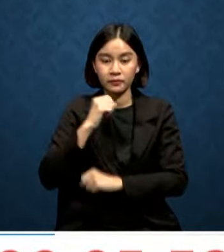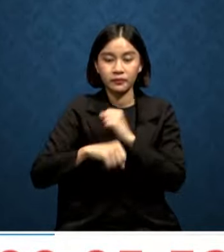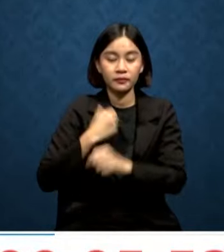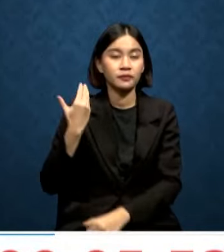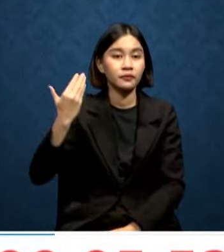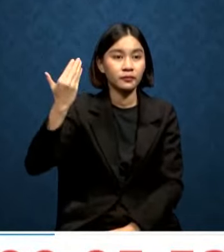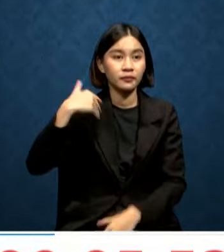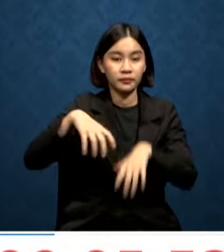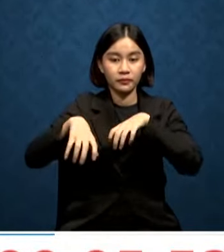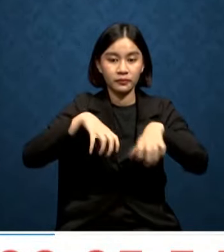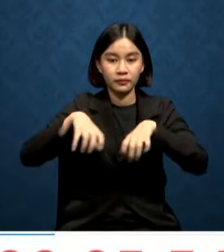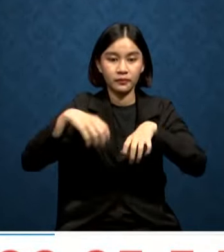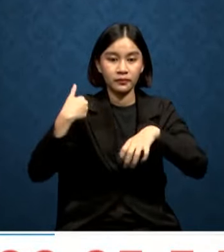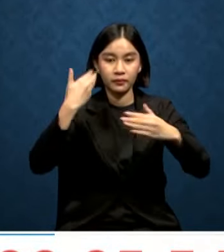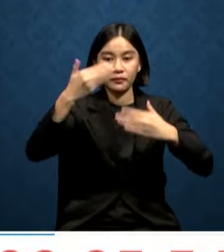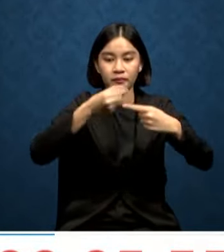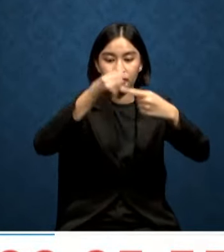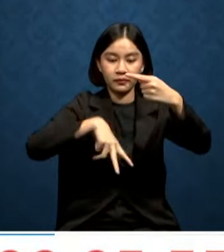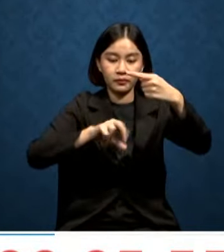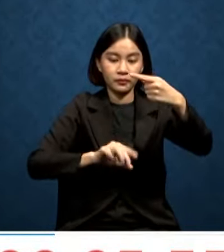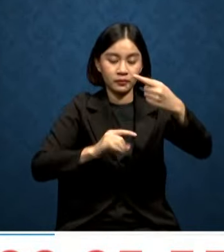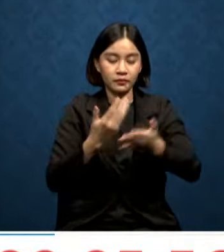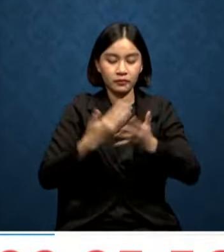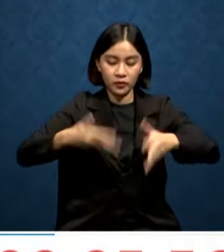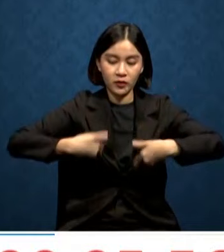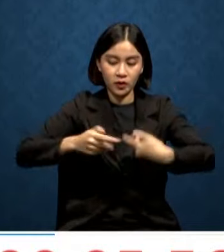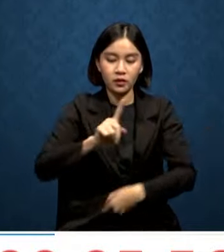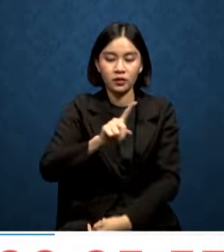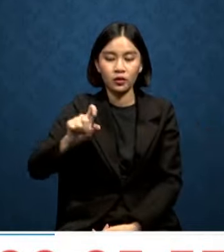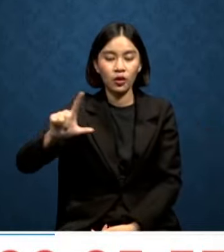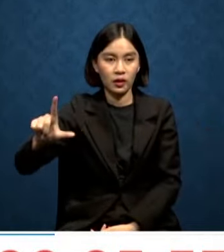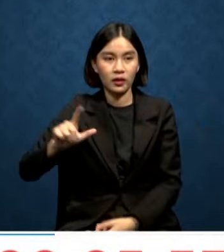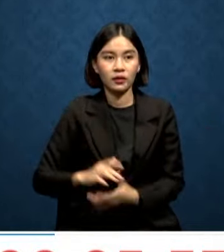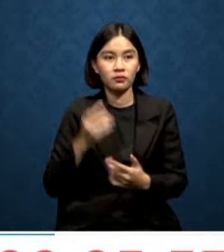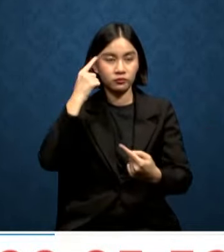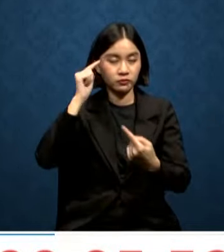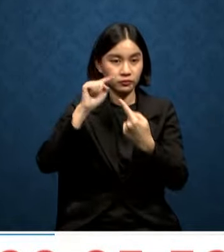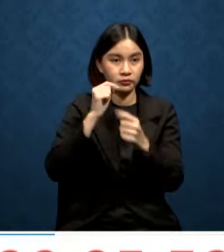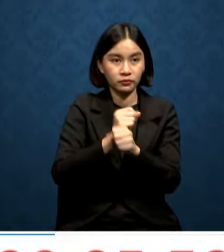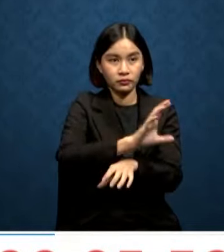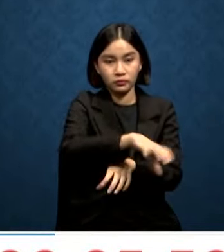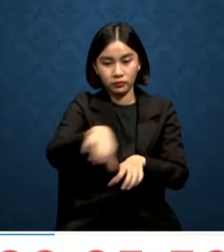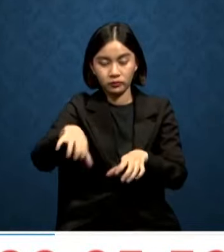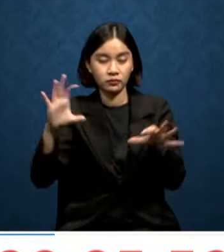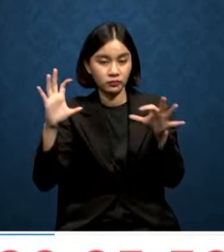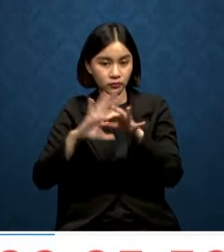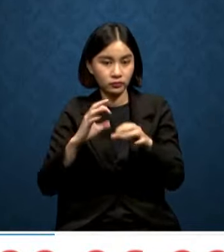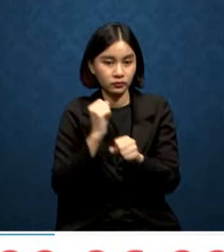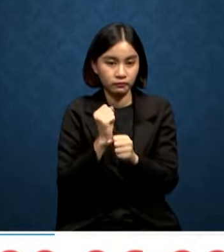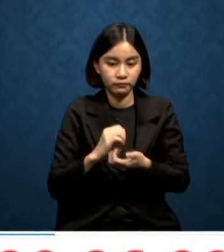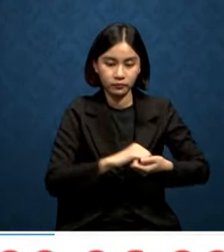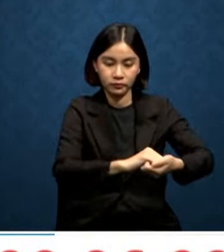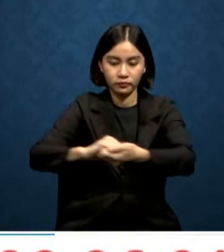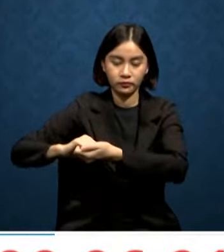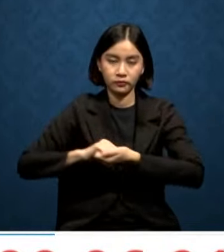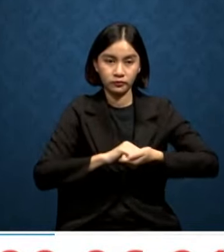ผ่านมาเนี่ยก็จัดไป38เทศกาลครับสร้างรายได้หลายร้อยล้านบาทนะครับมุ่งเน้นให้หน่วยงานที่เกี่ยวข้องในพื้นที่เนี่ยทำงานร่วมกันแ